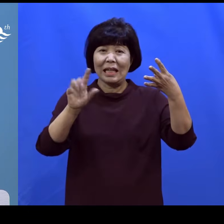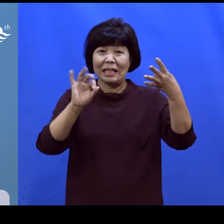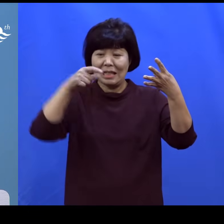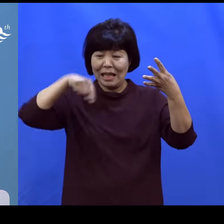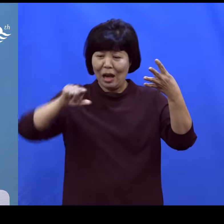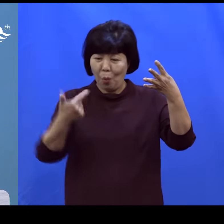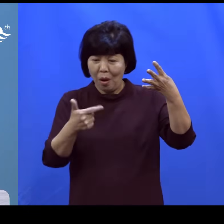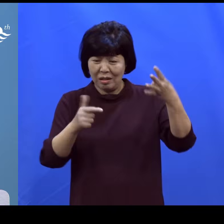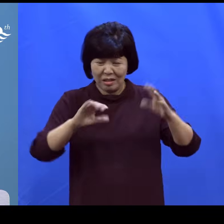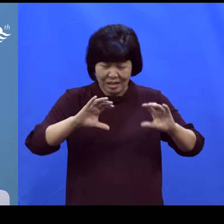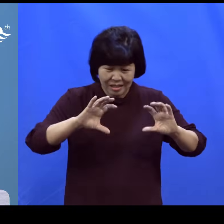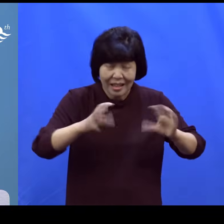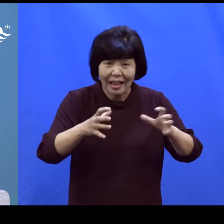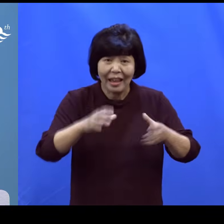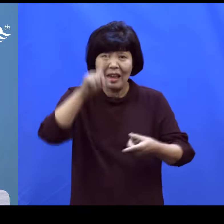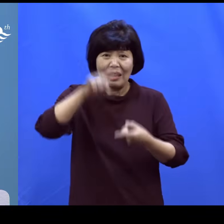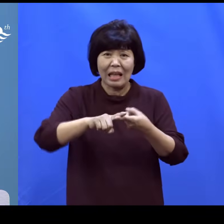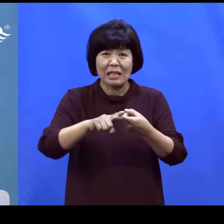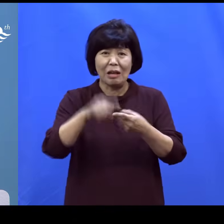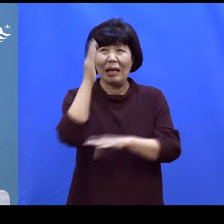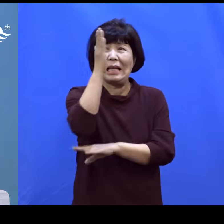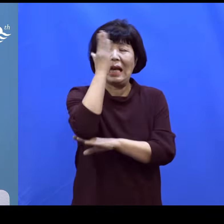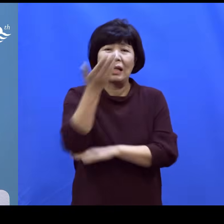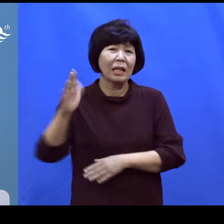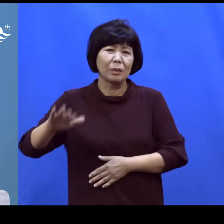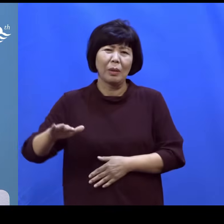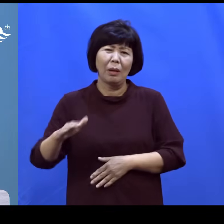다른 차원으로 넣어요.